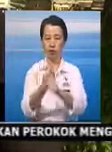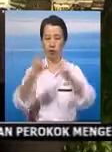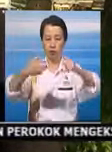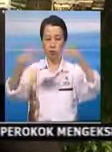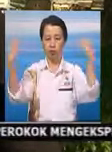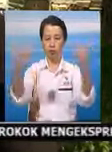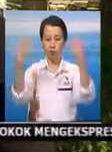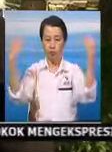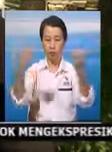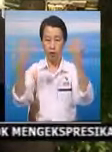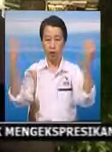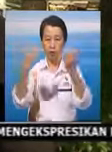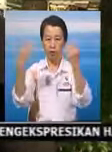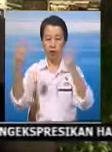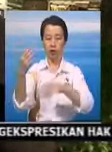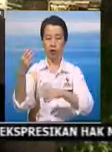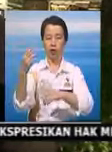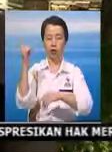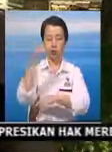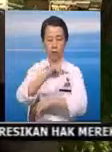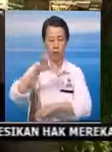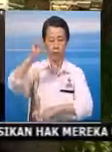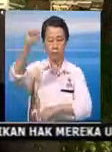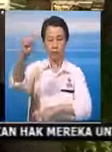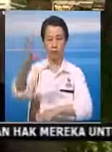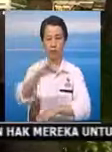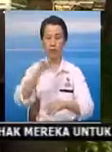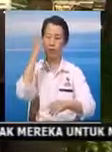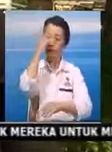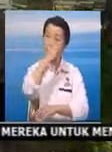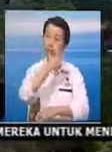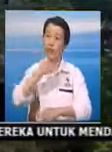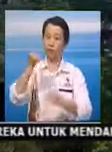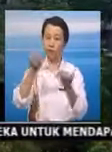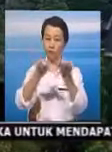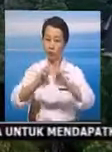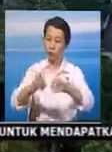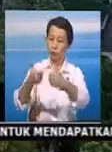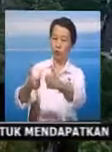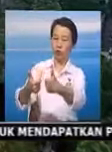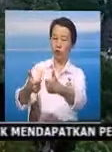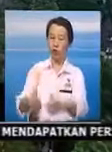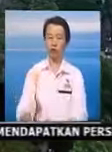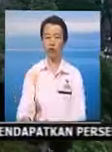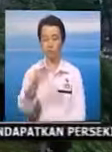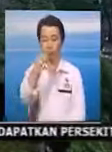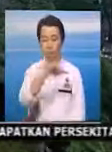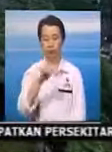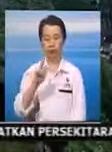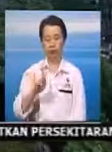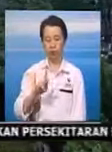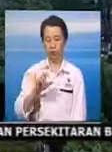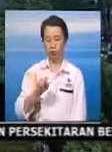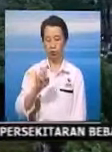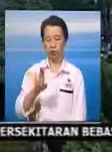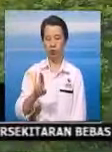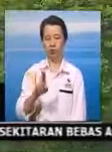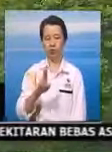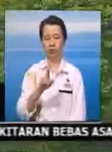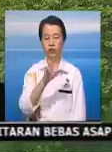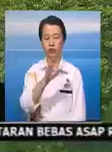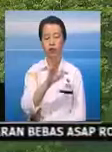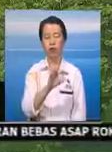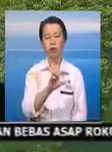celebrating the Independence Day. It's absolutely crazy and it's a beautiful event. Bagi Ketua Setiausaha Kementerian Komunikasi